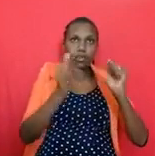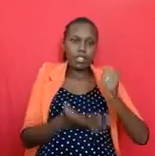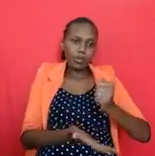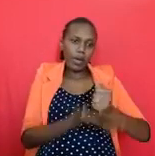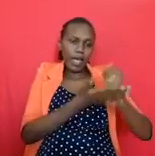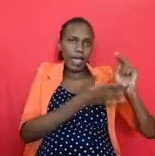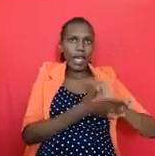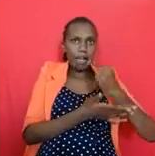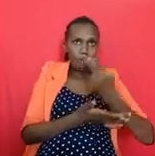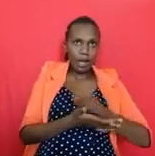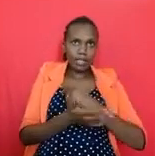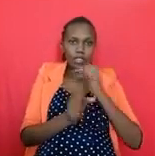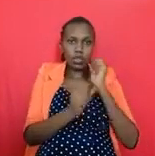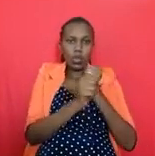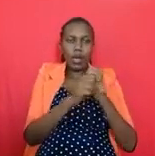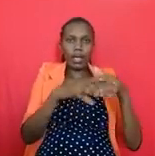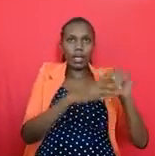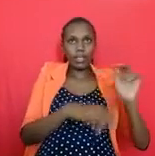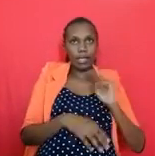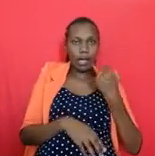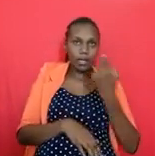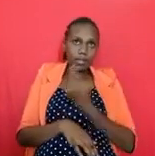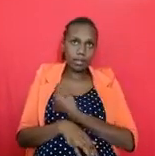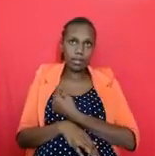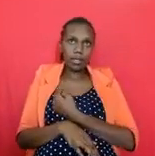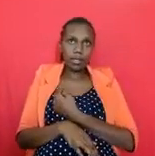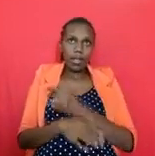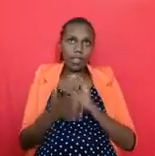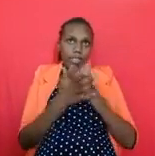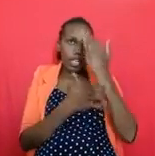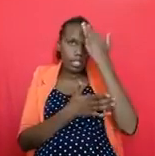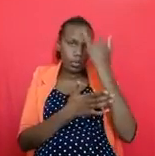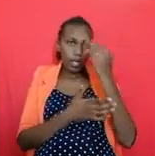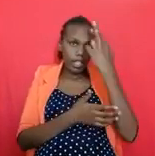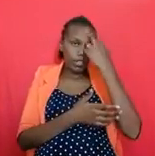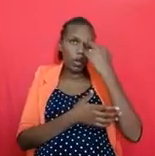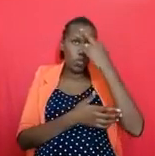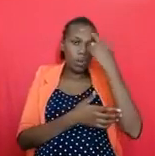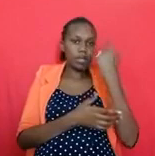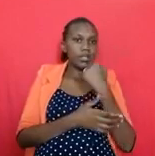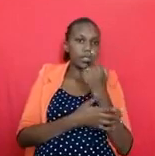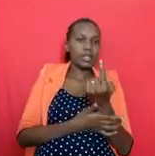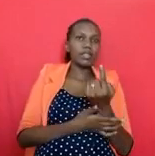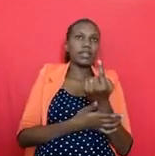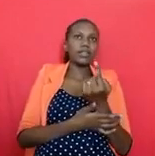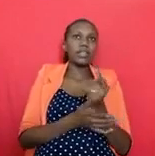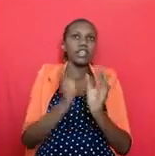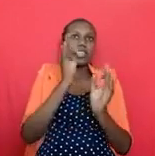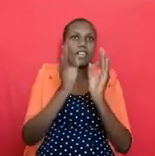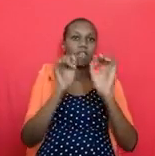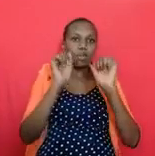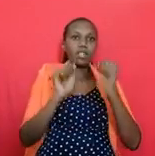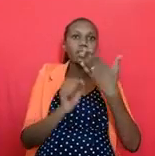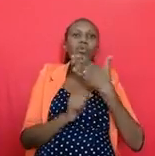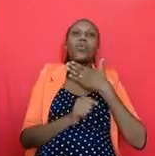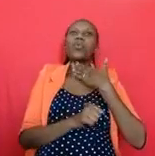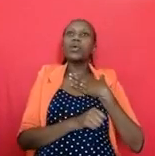gwikira kuruta wira thiini witu nikio aroma iratwira angikorwo ni